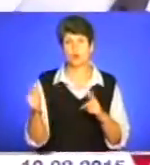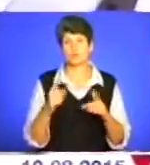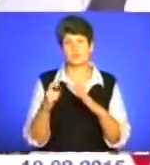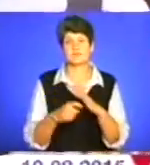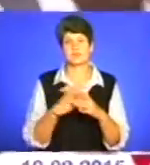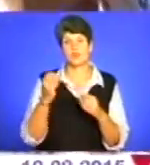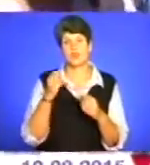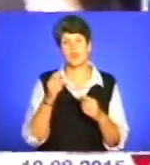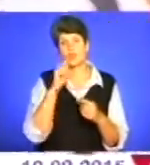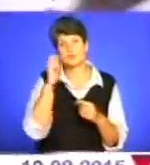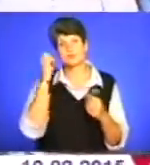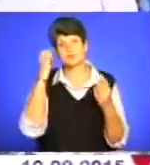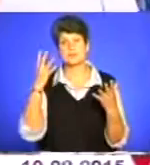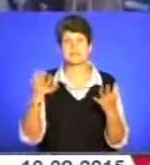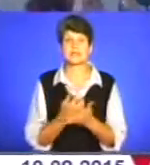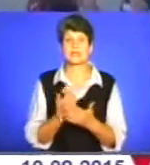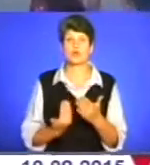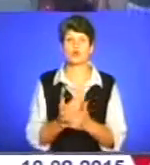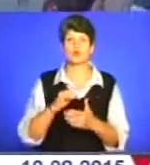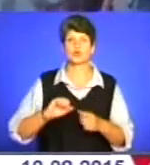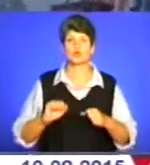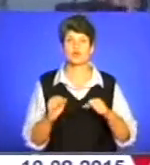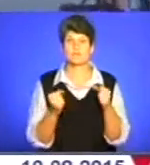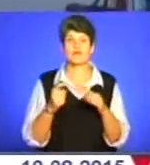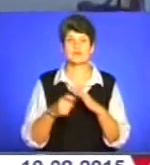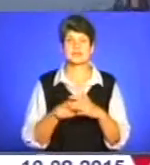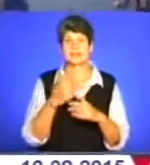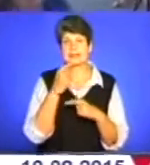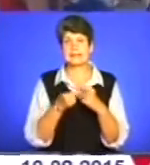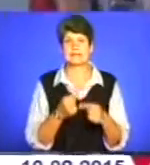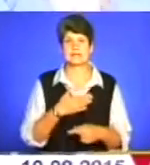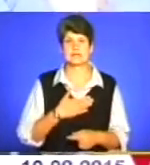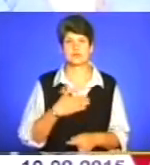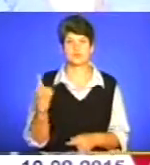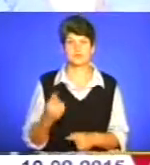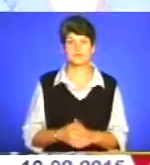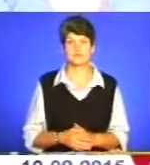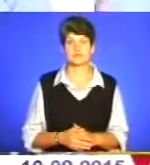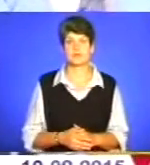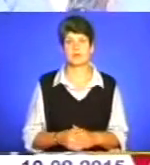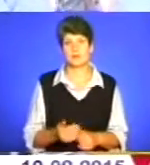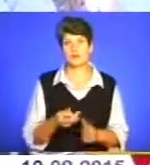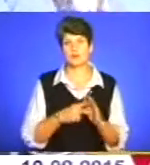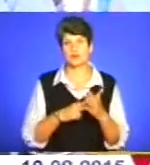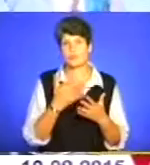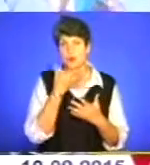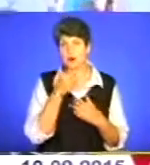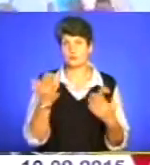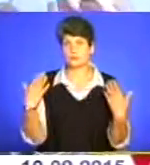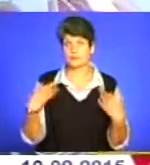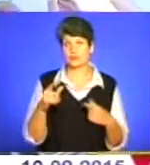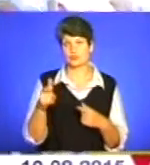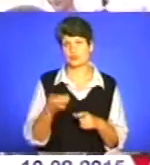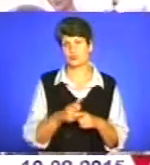українську культуру, знайти нових друзів і пізнати традиції нашого краю. Планимо гарно відпочити, люди тут